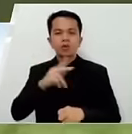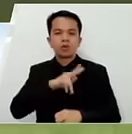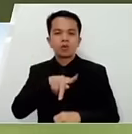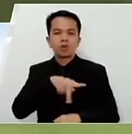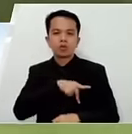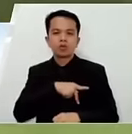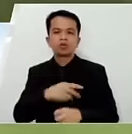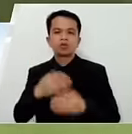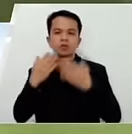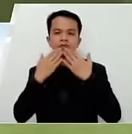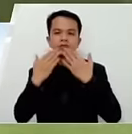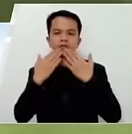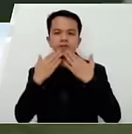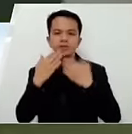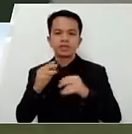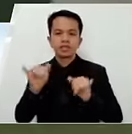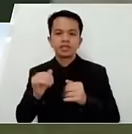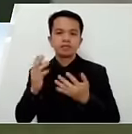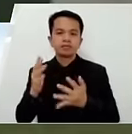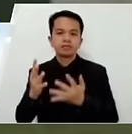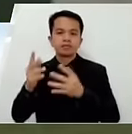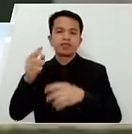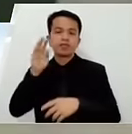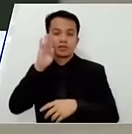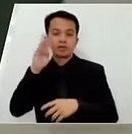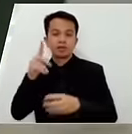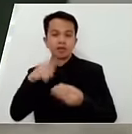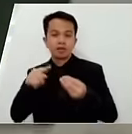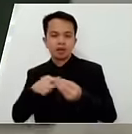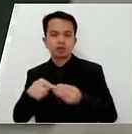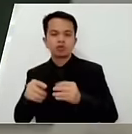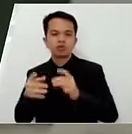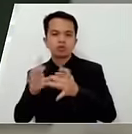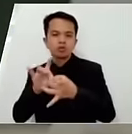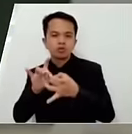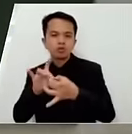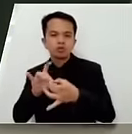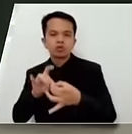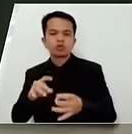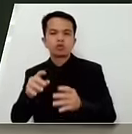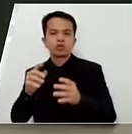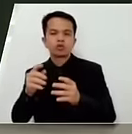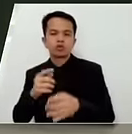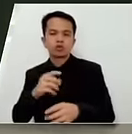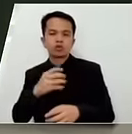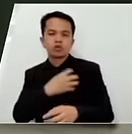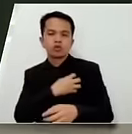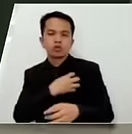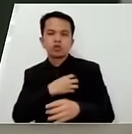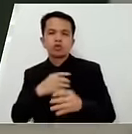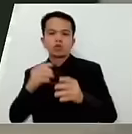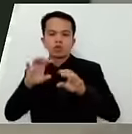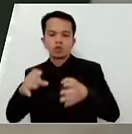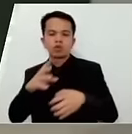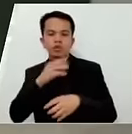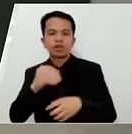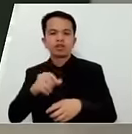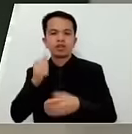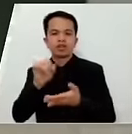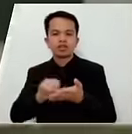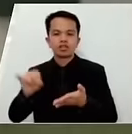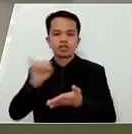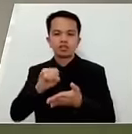magpasalamat. Pinuri rin ni Pangulong Bongbong Marcos ang pagtutulungan ng law enforcement agency sa Pilipinas at ng mga institusyon sa labas ng